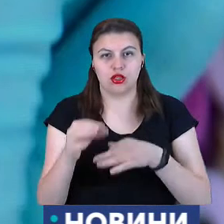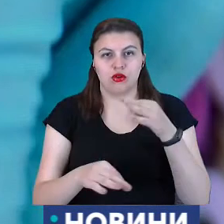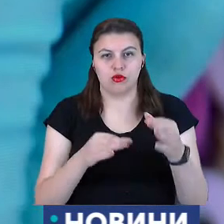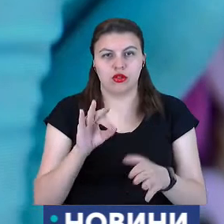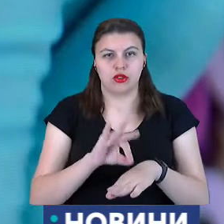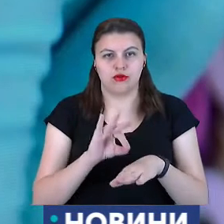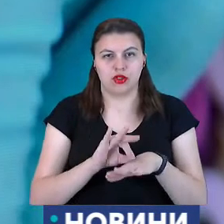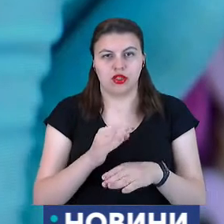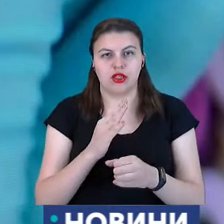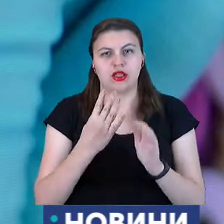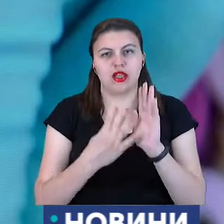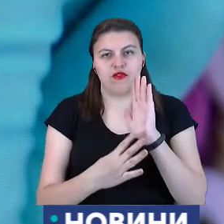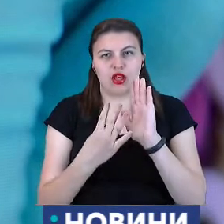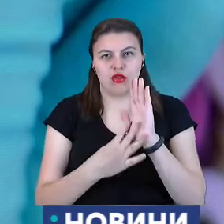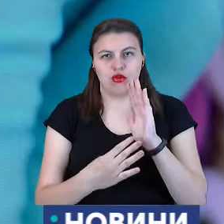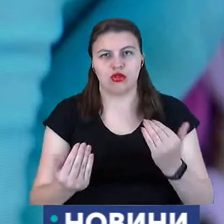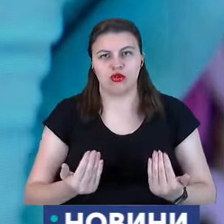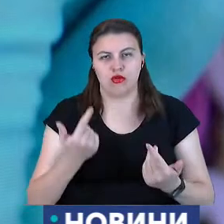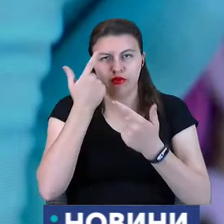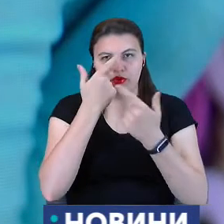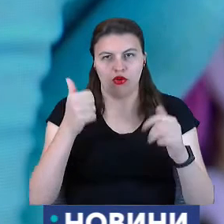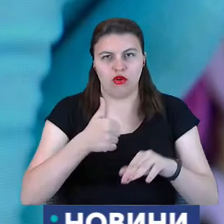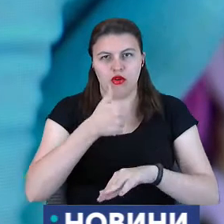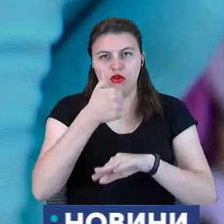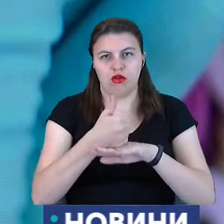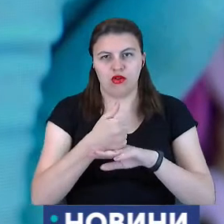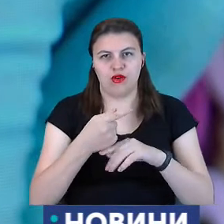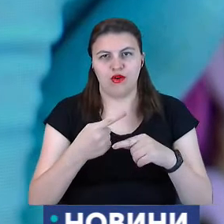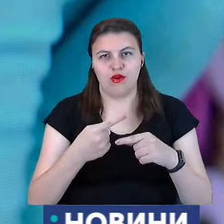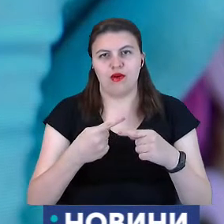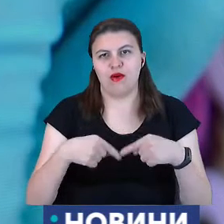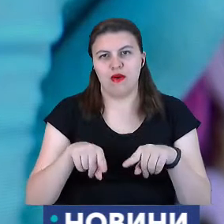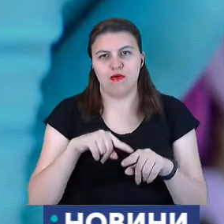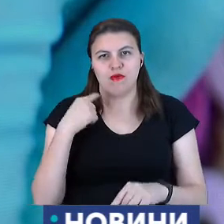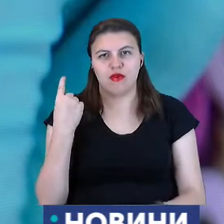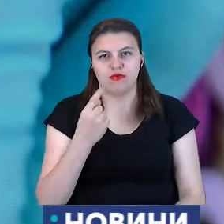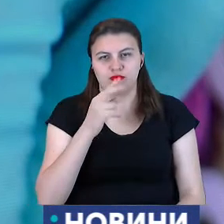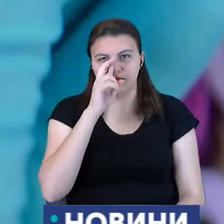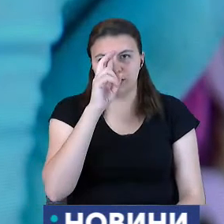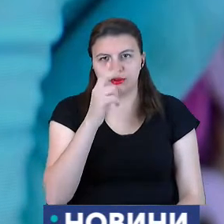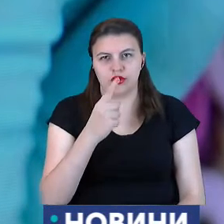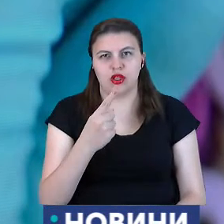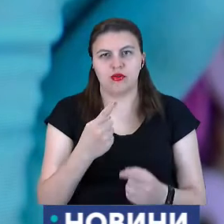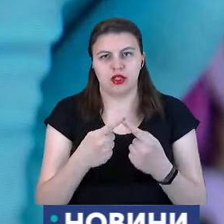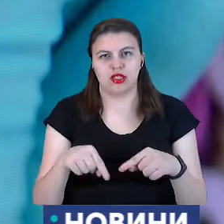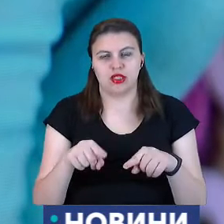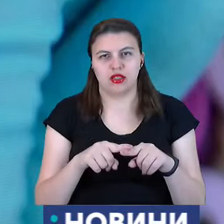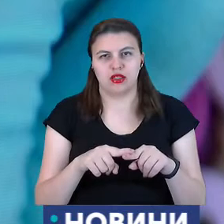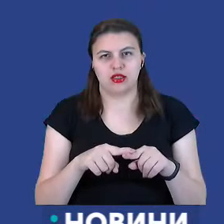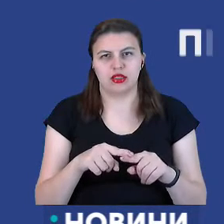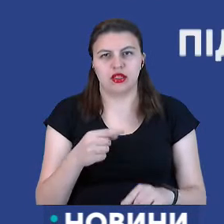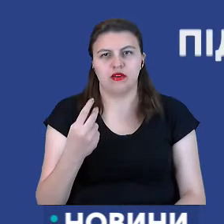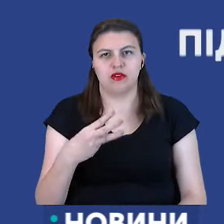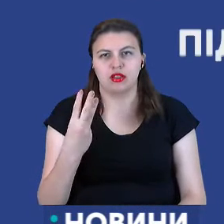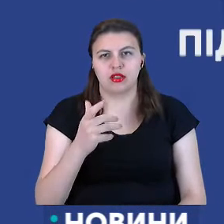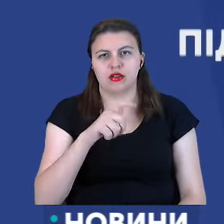жителів, повідомив голова Донецької облдержадміністрації Павло Кириленко. В Луганській області інфікувалися 23 людини. Загалом, з початку